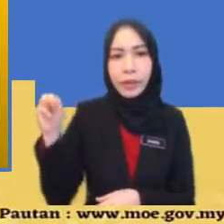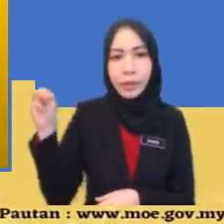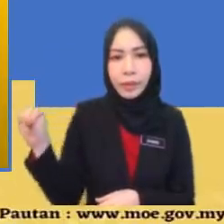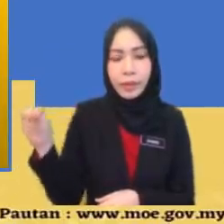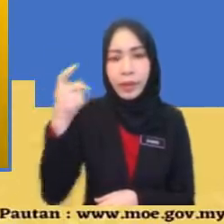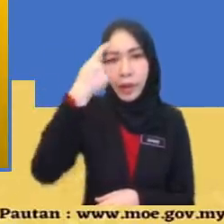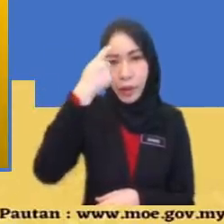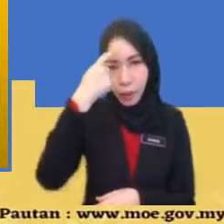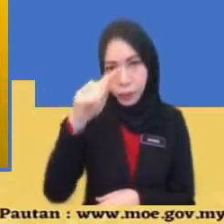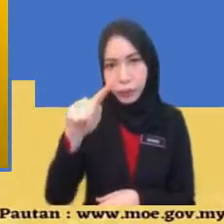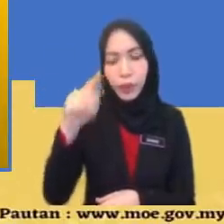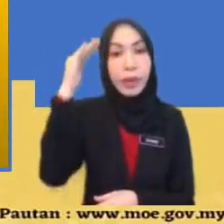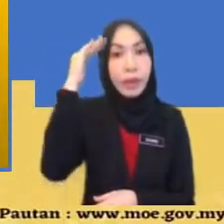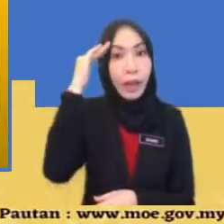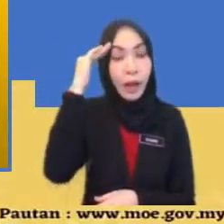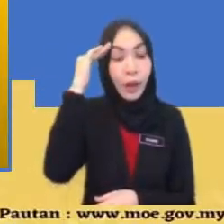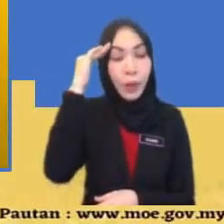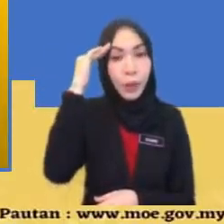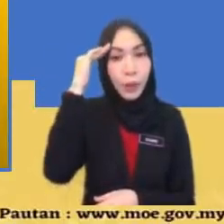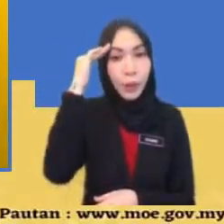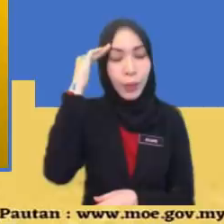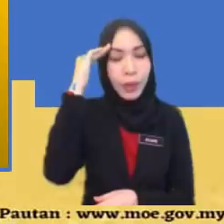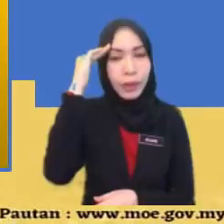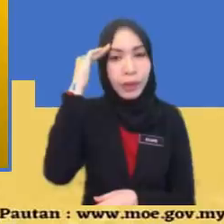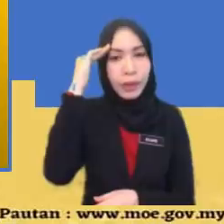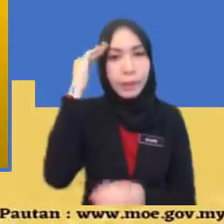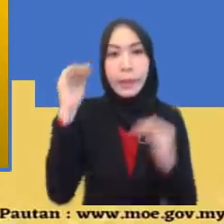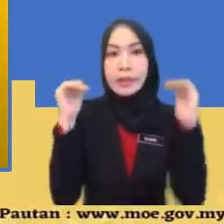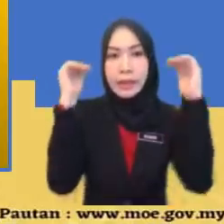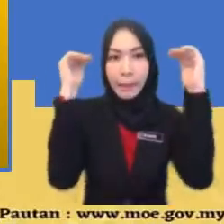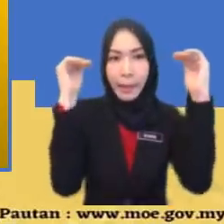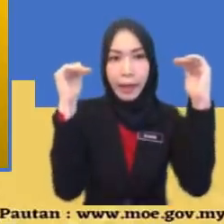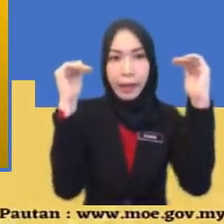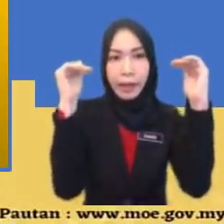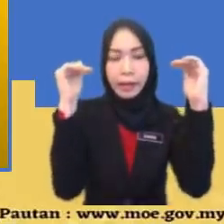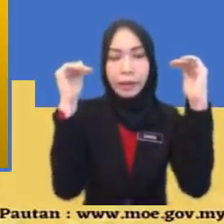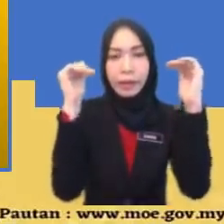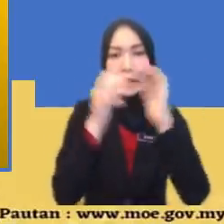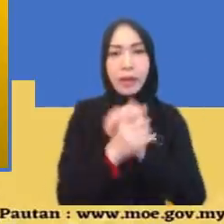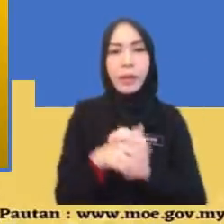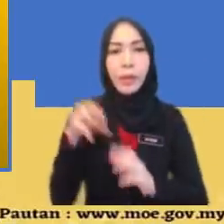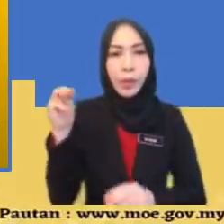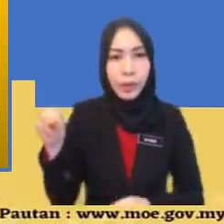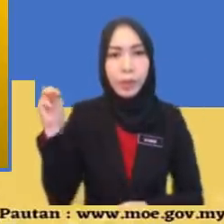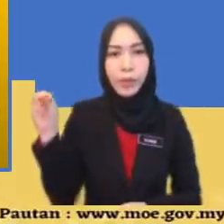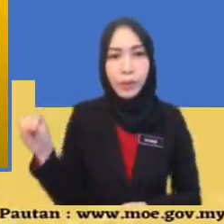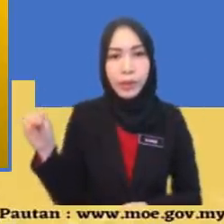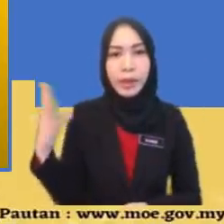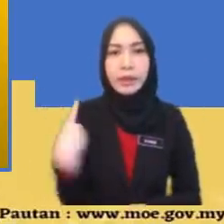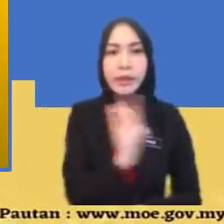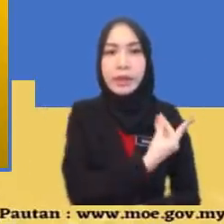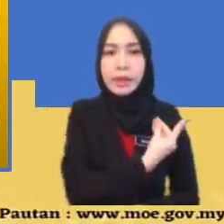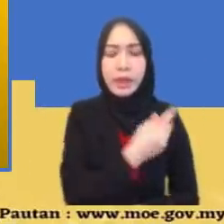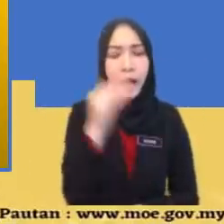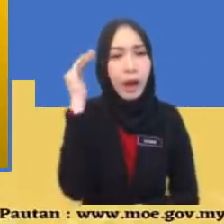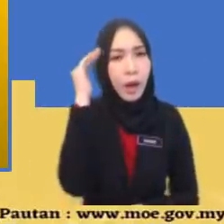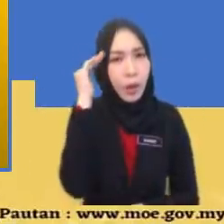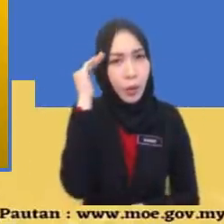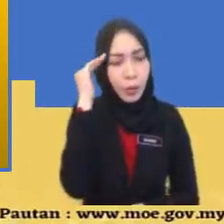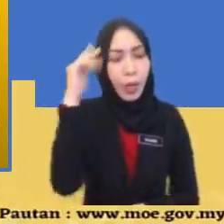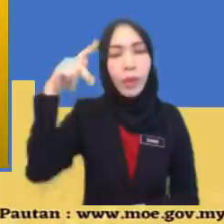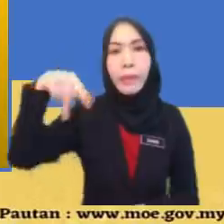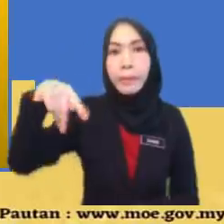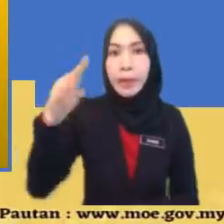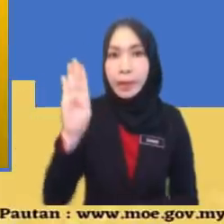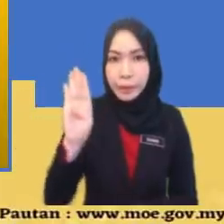mengetahui perkembangan kemajuan kebolehan dan pencapaian anak-anak muda kita kita Bos sudah maklum bahwa pbid